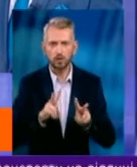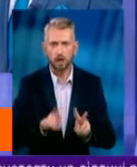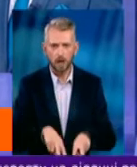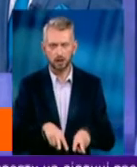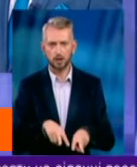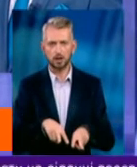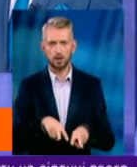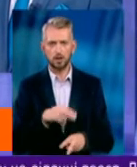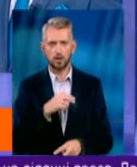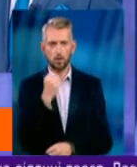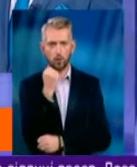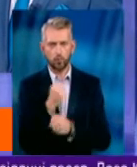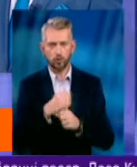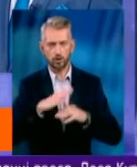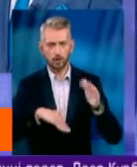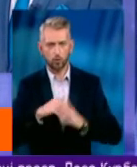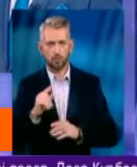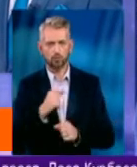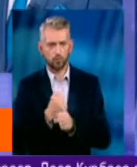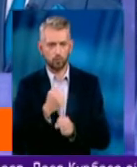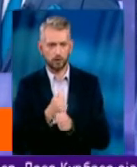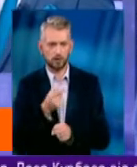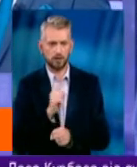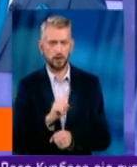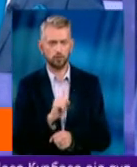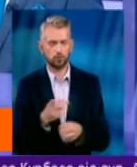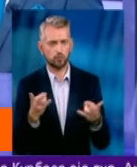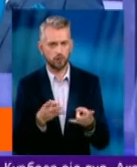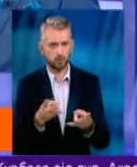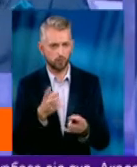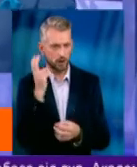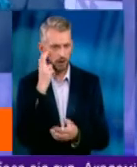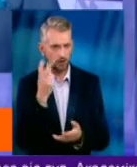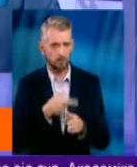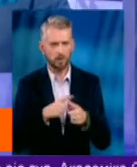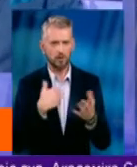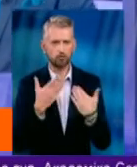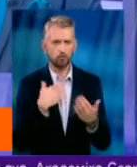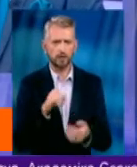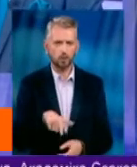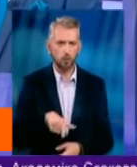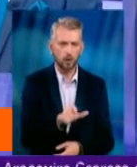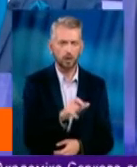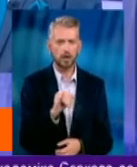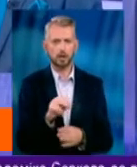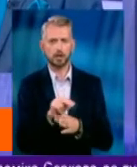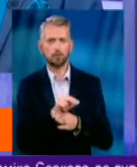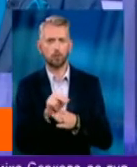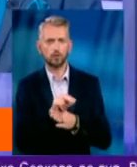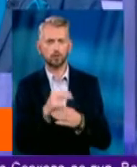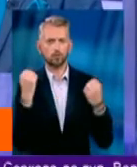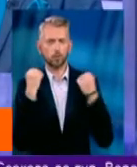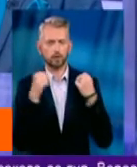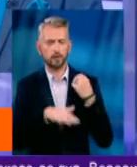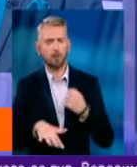професіональних робочих рук для того, щоб робити ті роботи, які потребують Київ. Це стосується і доріг, і ремонту